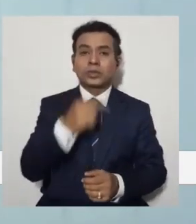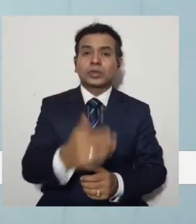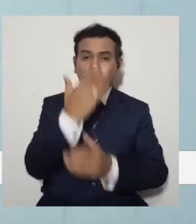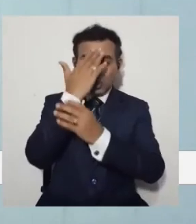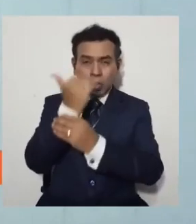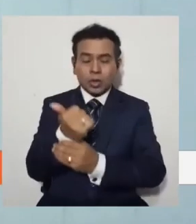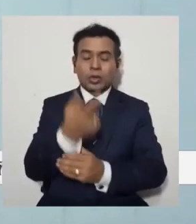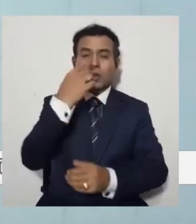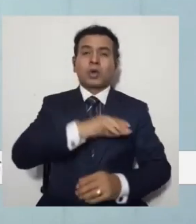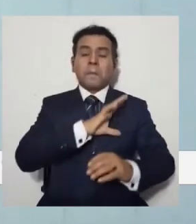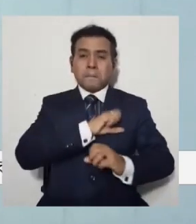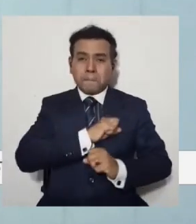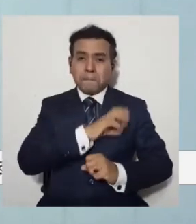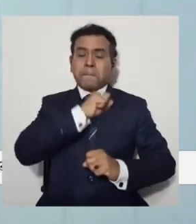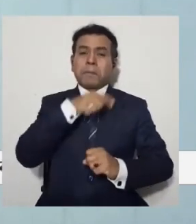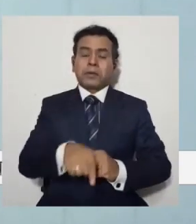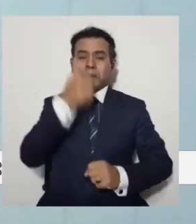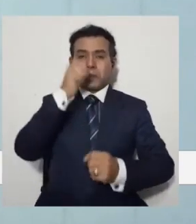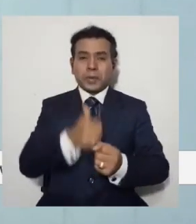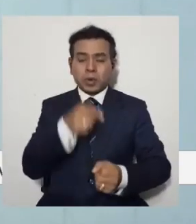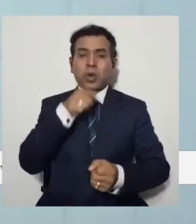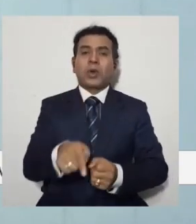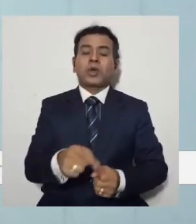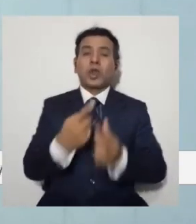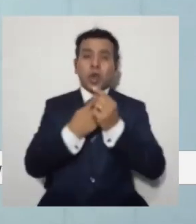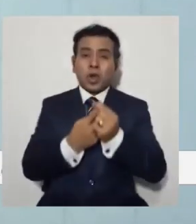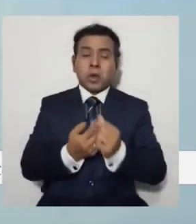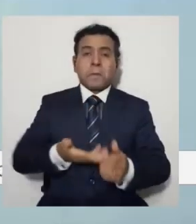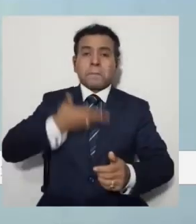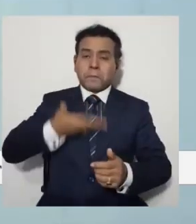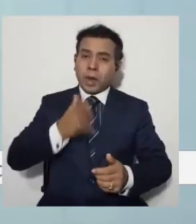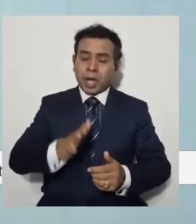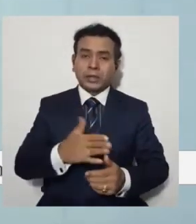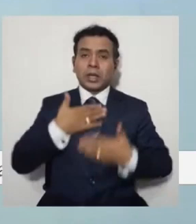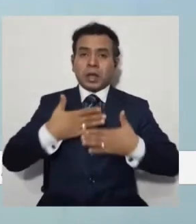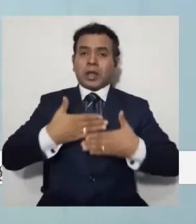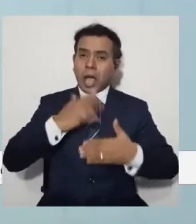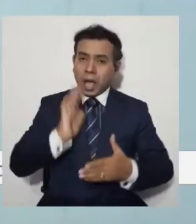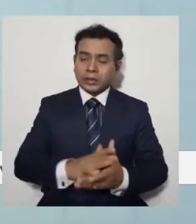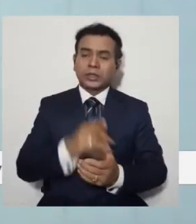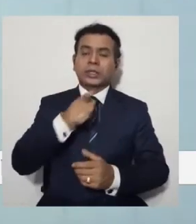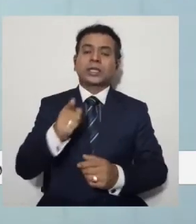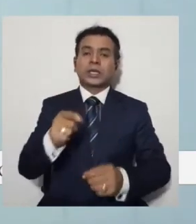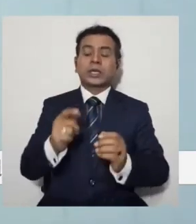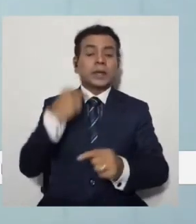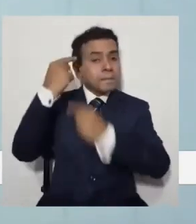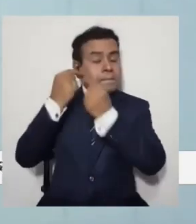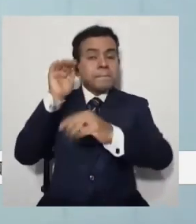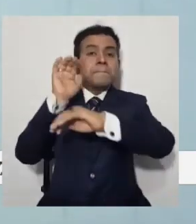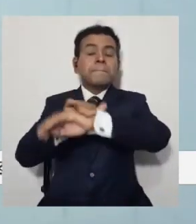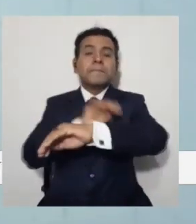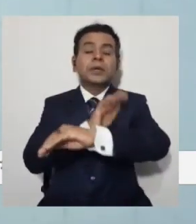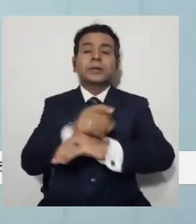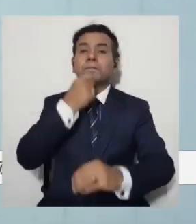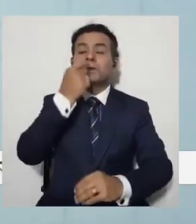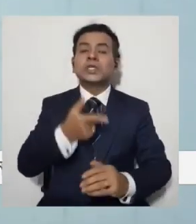কিভাবে স্বাস্থ্য পরামর্শ দিব বা স্বাস্থ্য সেবা দিব সেই বিষয়ে গাইডলাইন সংযুক্ত করা হয়েছে সর্বশেষ।